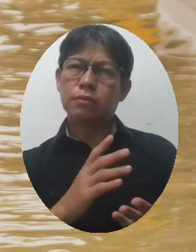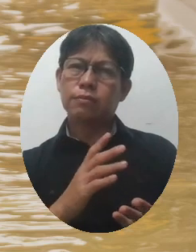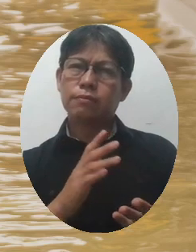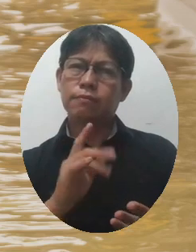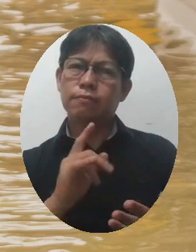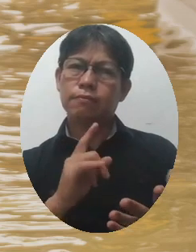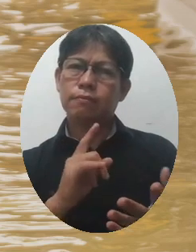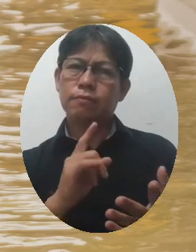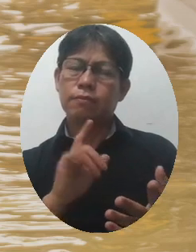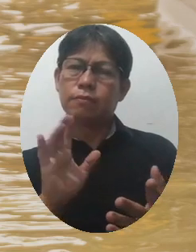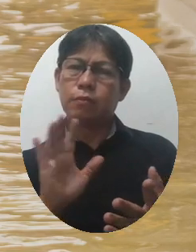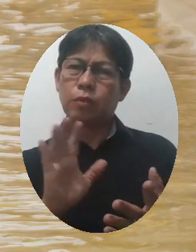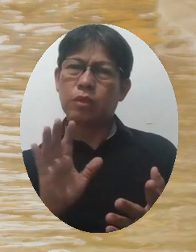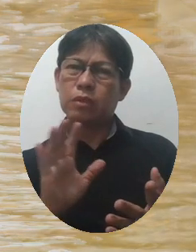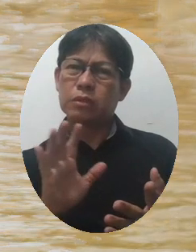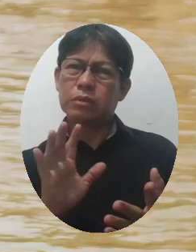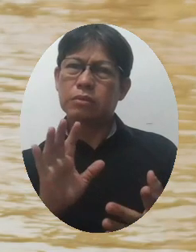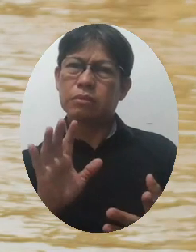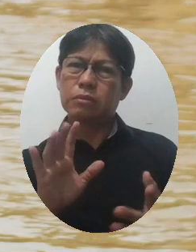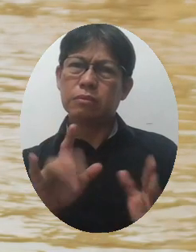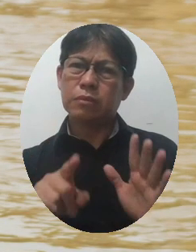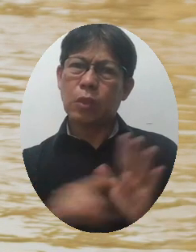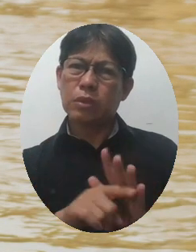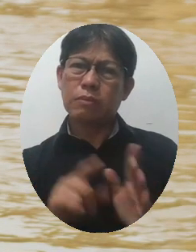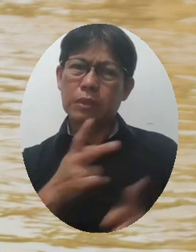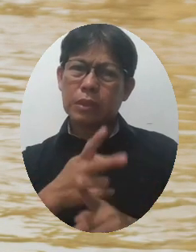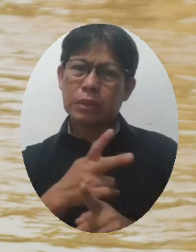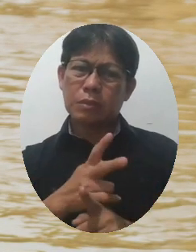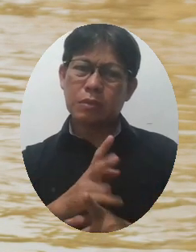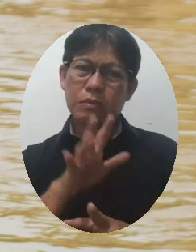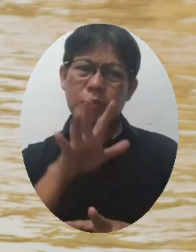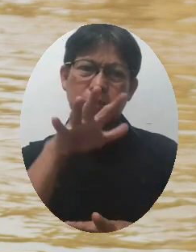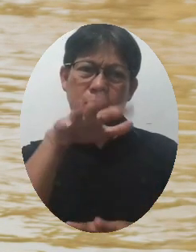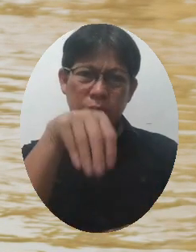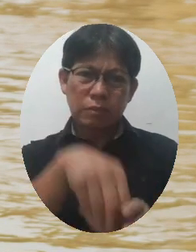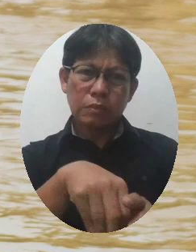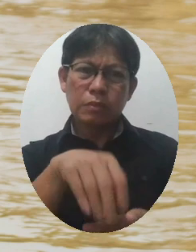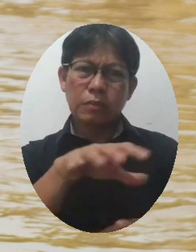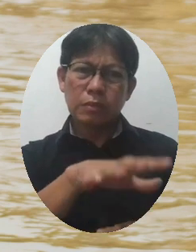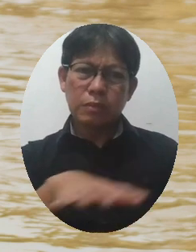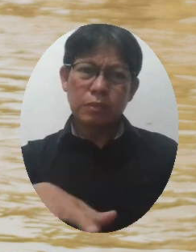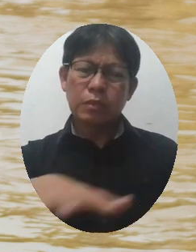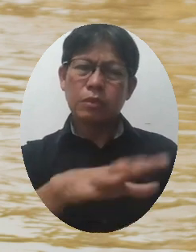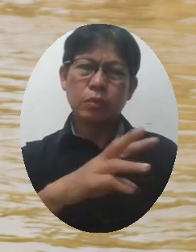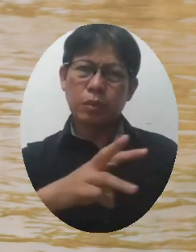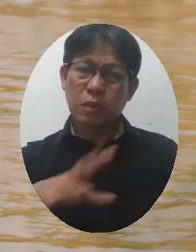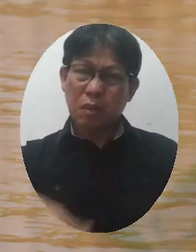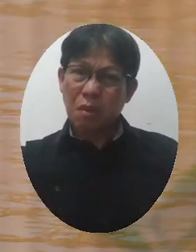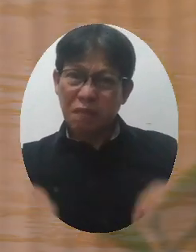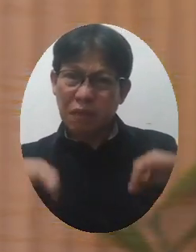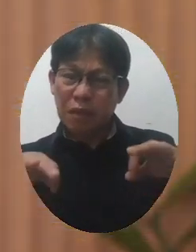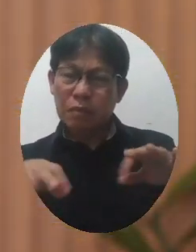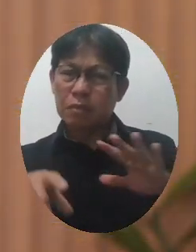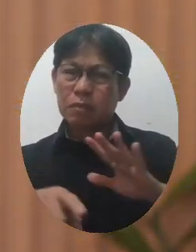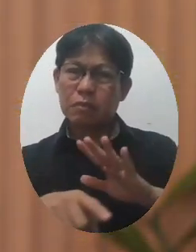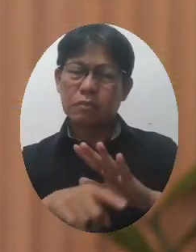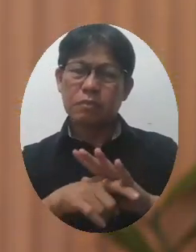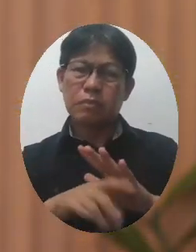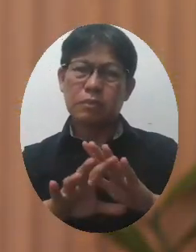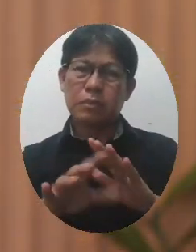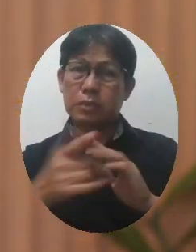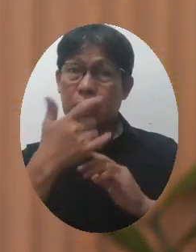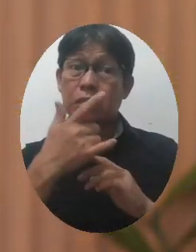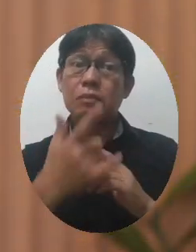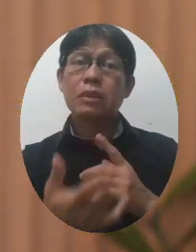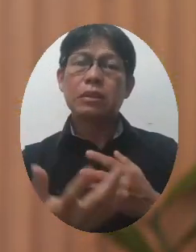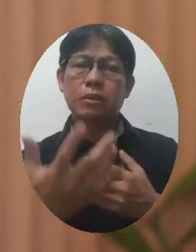unnecessary exposure sa mga bodies of water, sa mga tubig, sa paglusong sa baha, no?